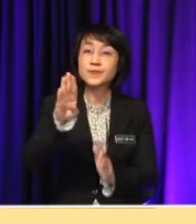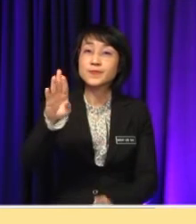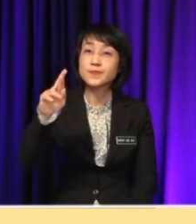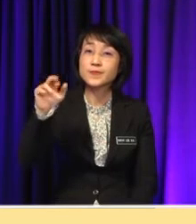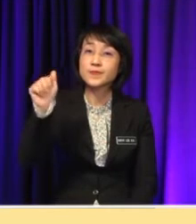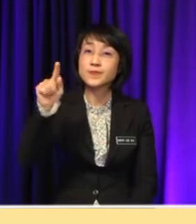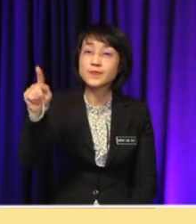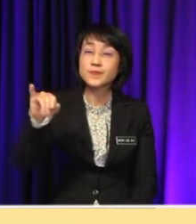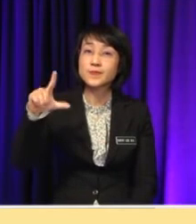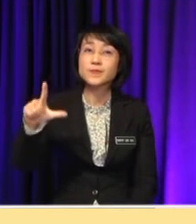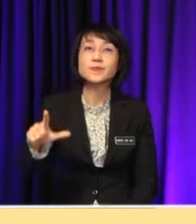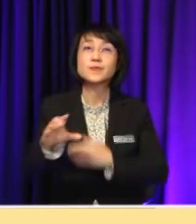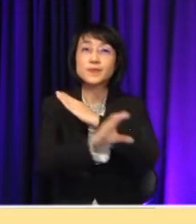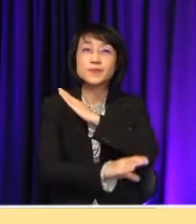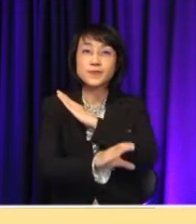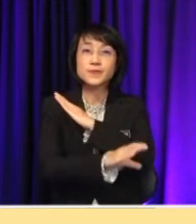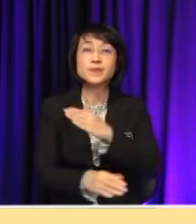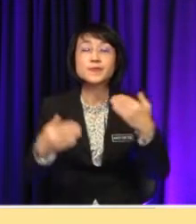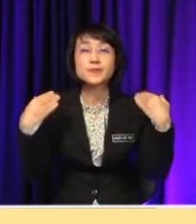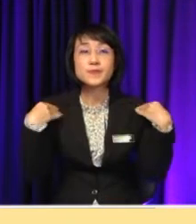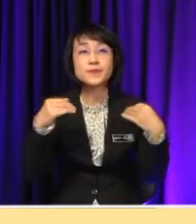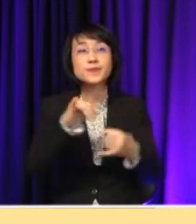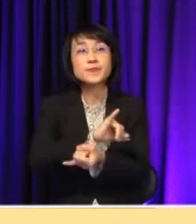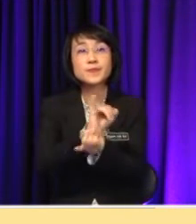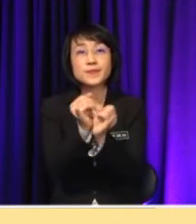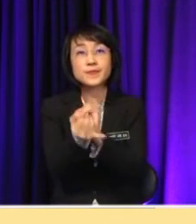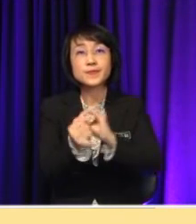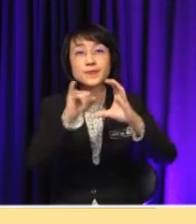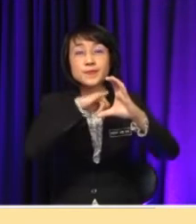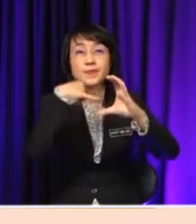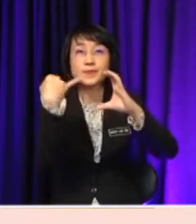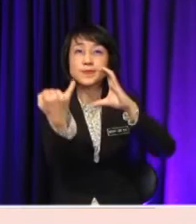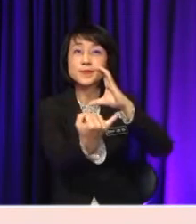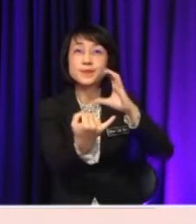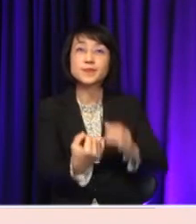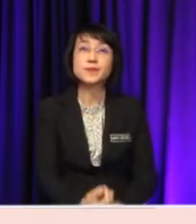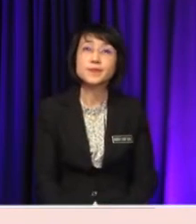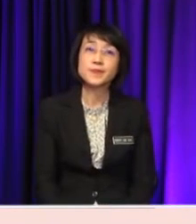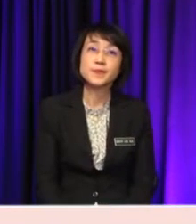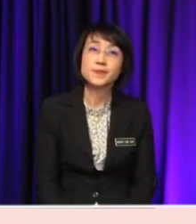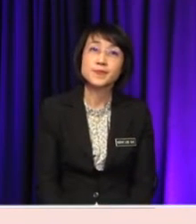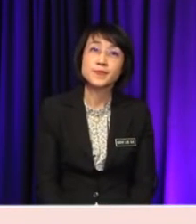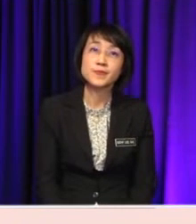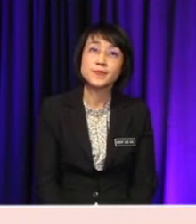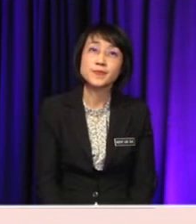siapa anak Jawa angkat tangannya tak jawab tadi tadi jawabannya siapa Oke baik